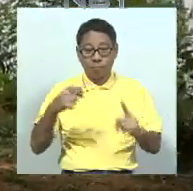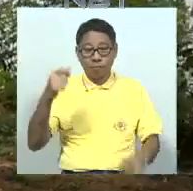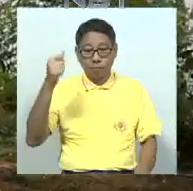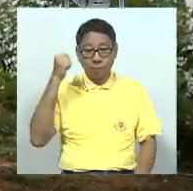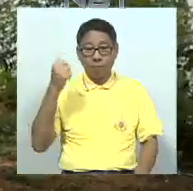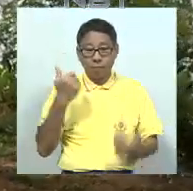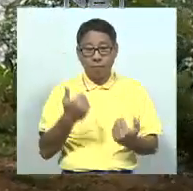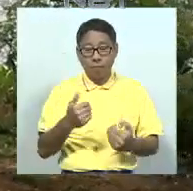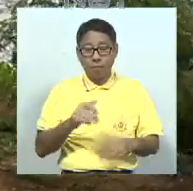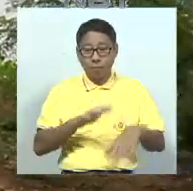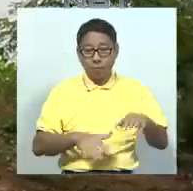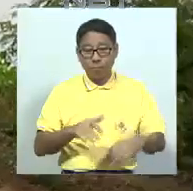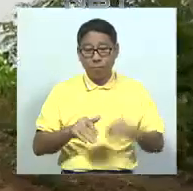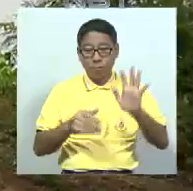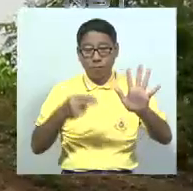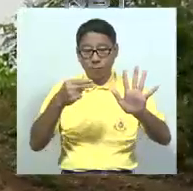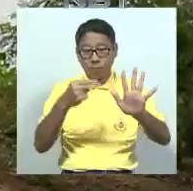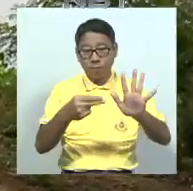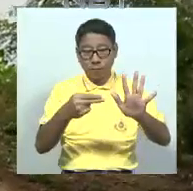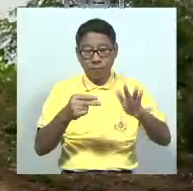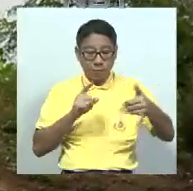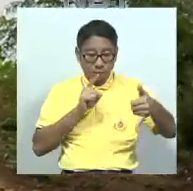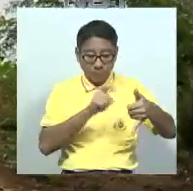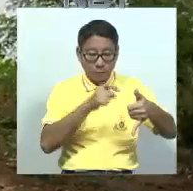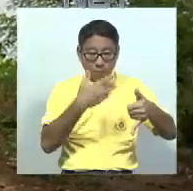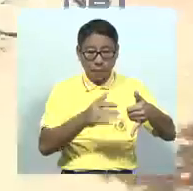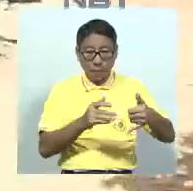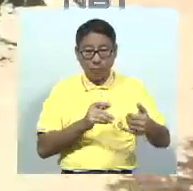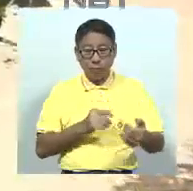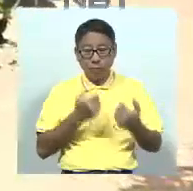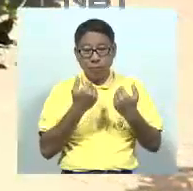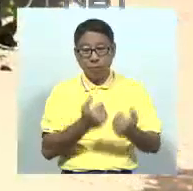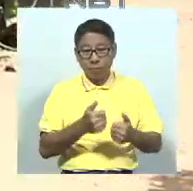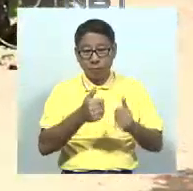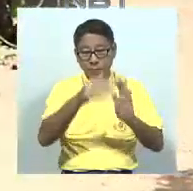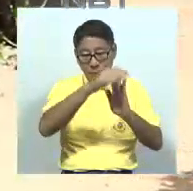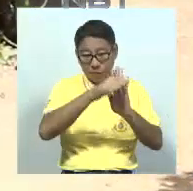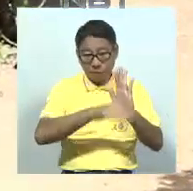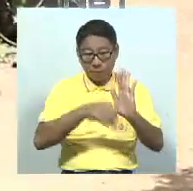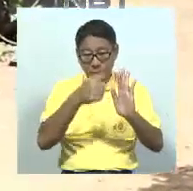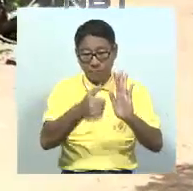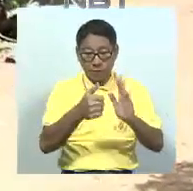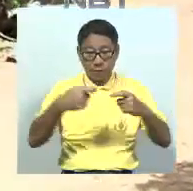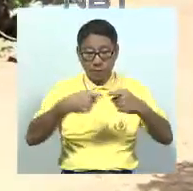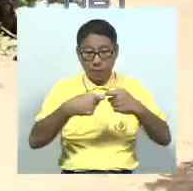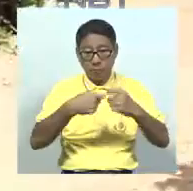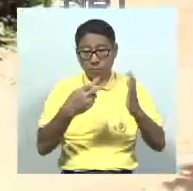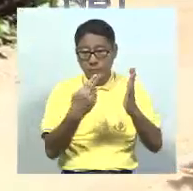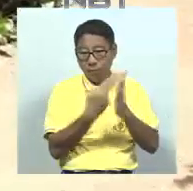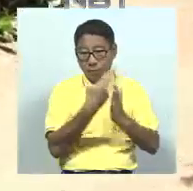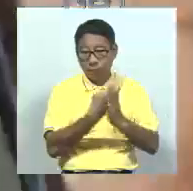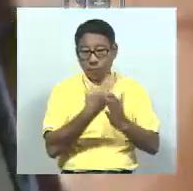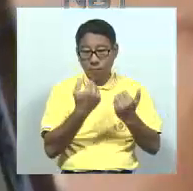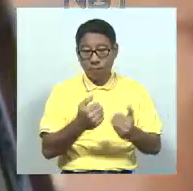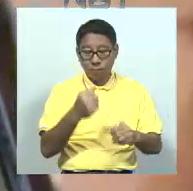เนี่ยจะได้อยู่ประมาณ 50,000 บาทหากสำรวจแล้วเข้าหลักเกณฑ์ทางการไฟฟ้าส่วนภูมิภาคจังหวัดราชบุรี